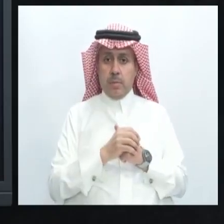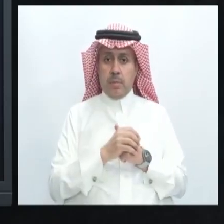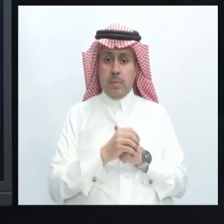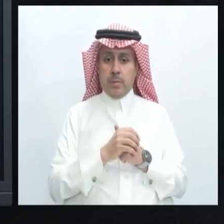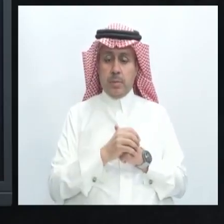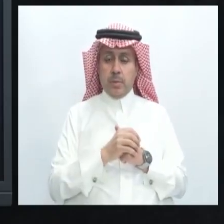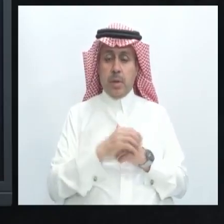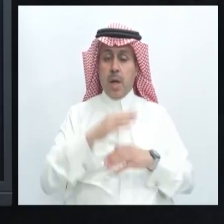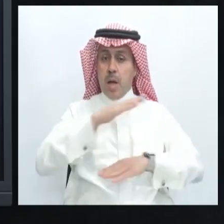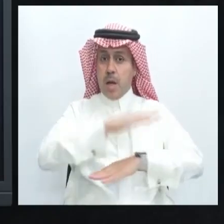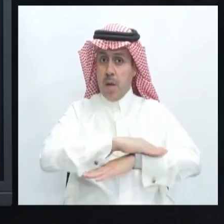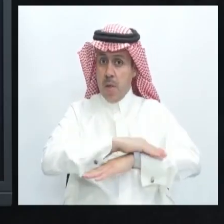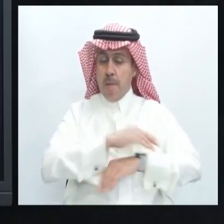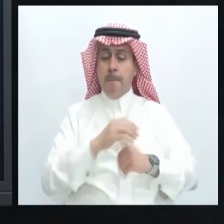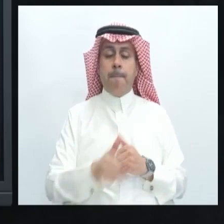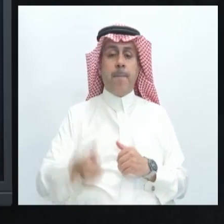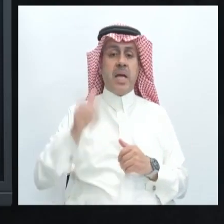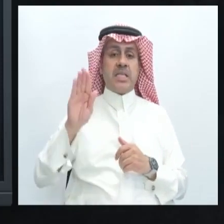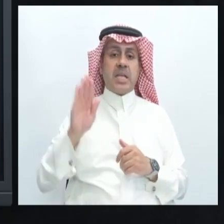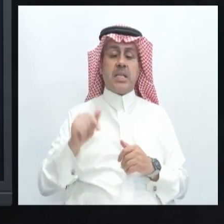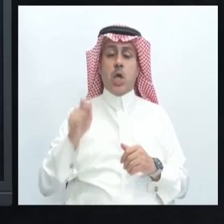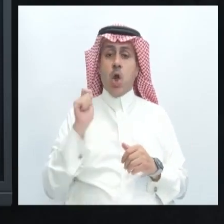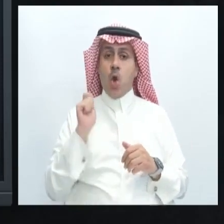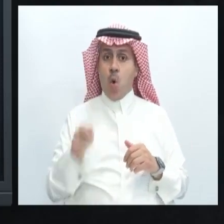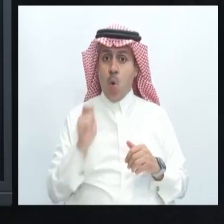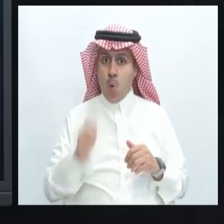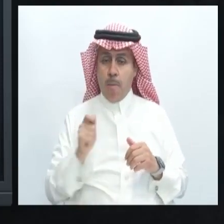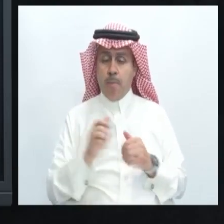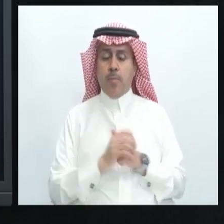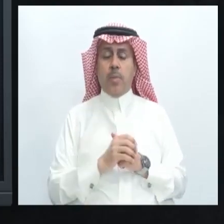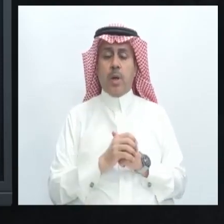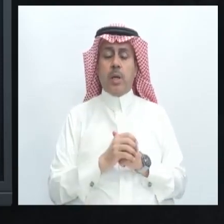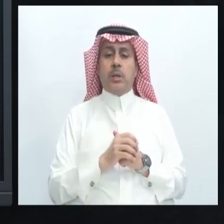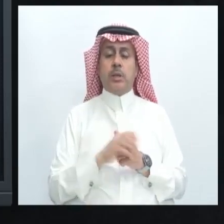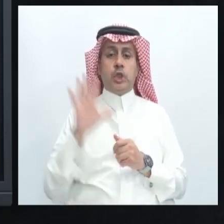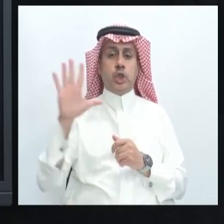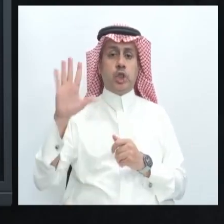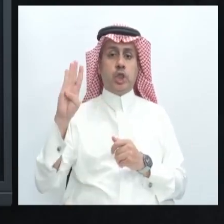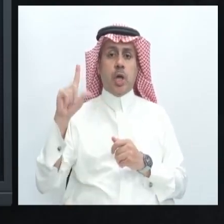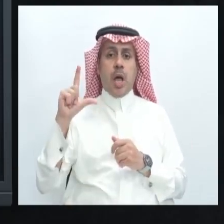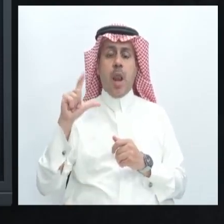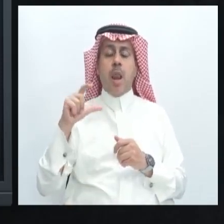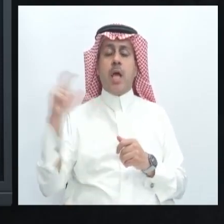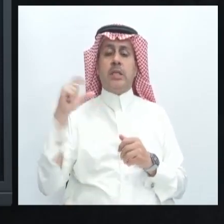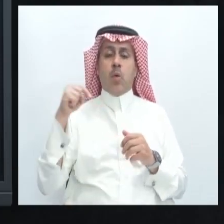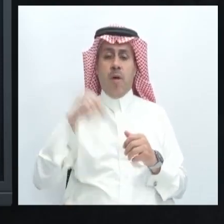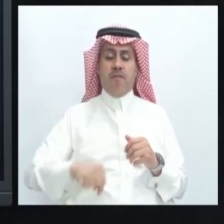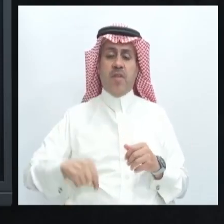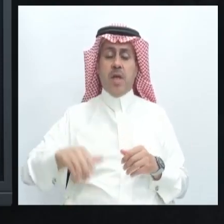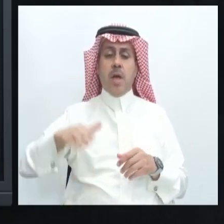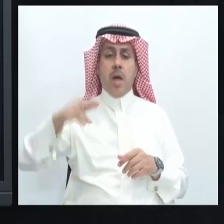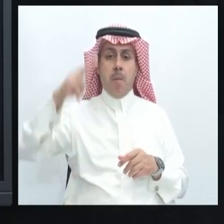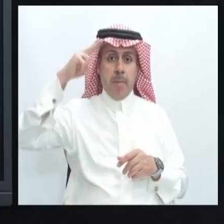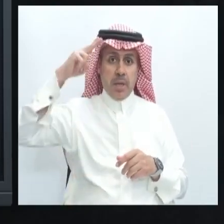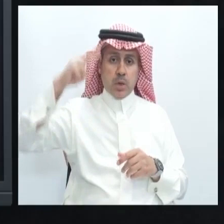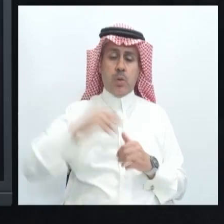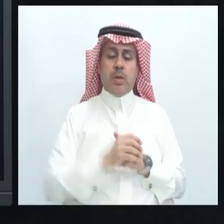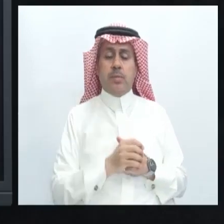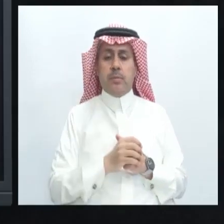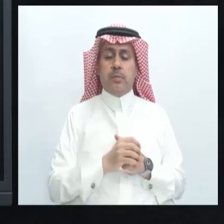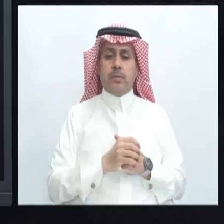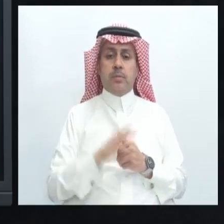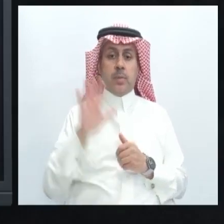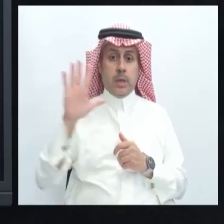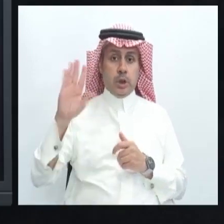النظام الاساسي للحكم ما هو شكل الدوله في المملكه العربيه السعوديه ما هو